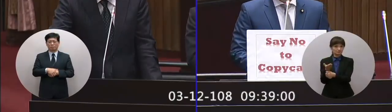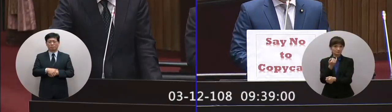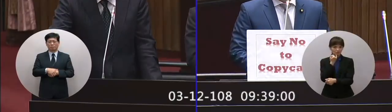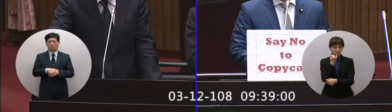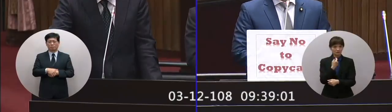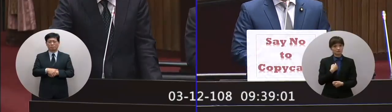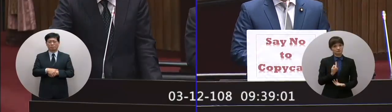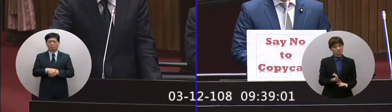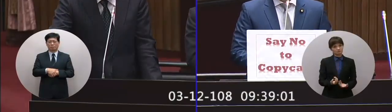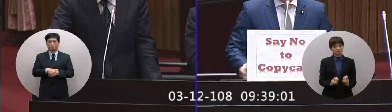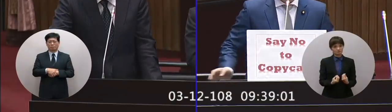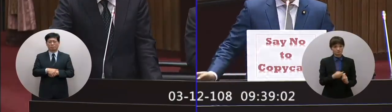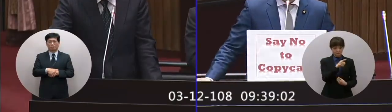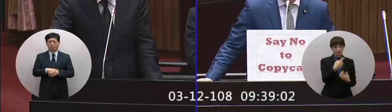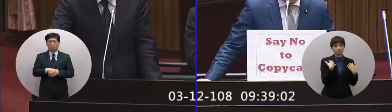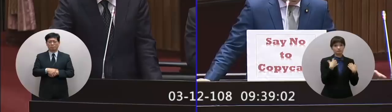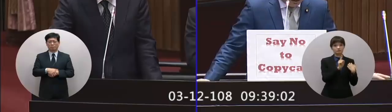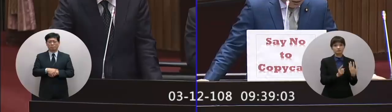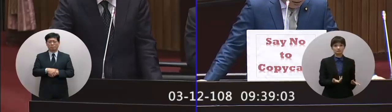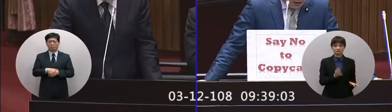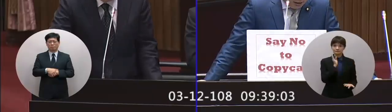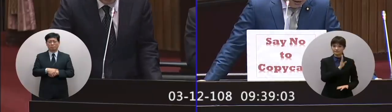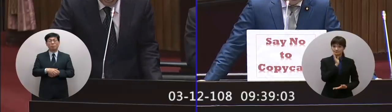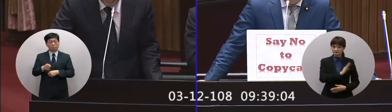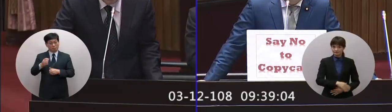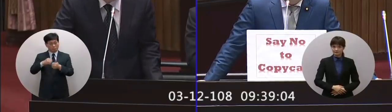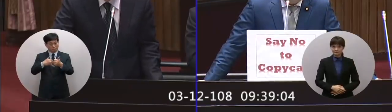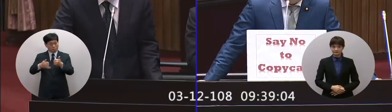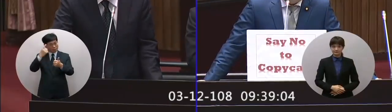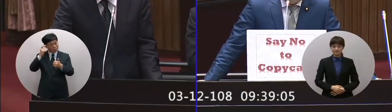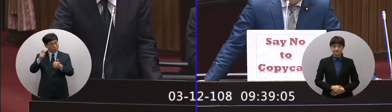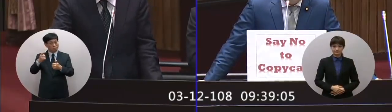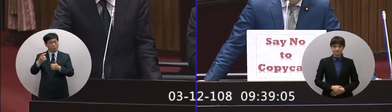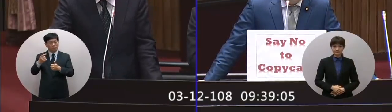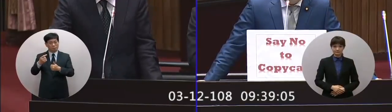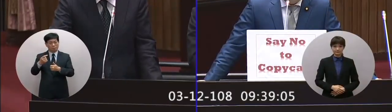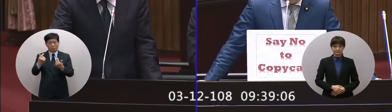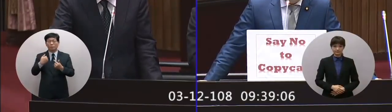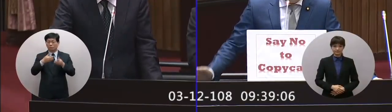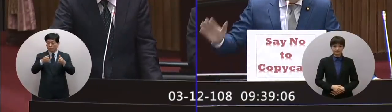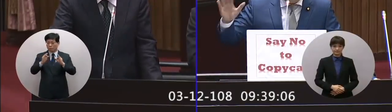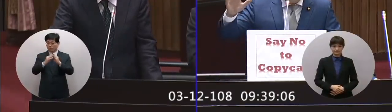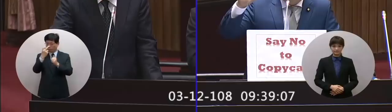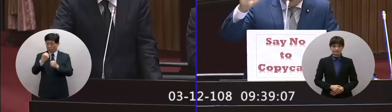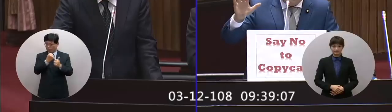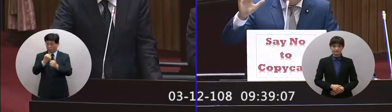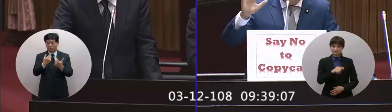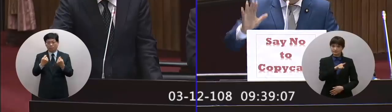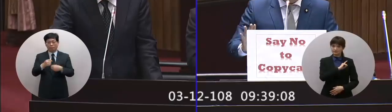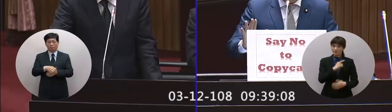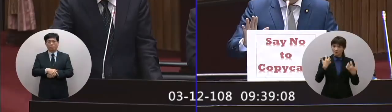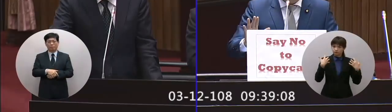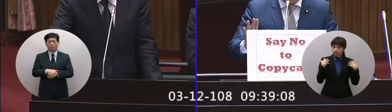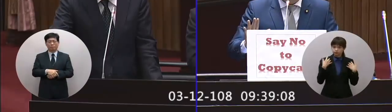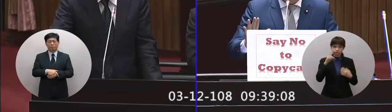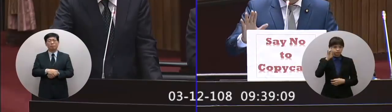管金融科技就好。那你还要管金融科技做什么？ 所以委员的意思应该就是说，我们对金融监理这一块， 你要有一个负责任